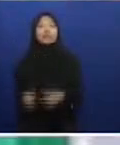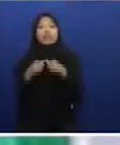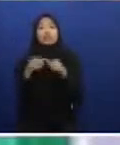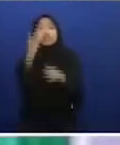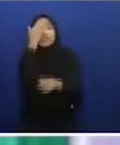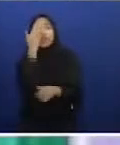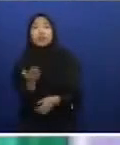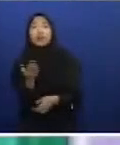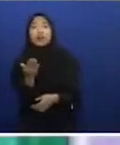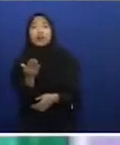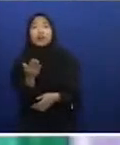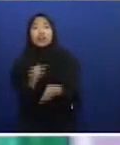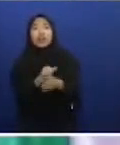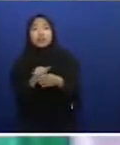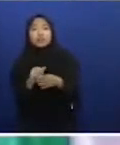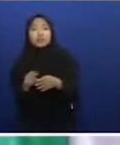Leadership